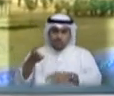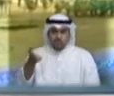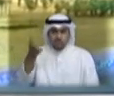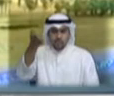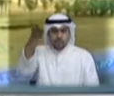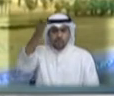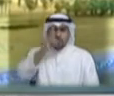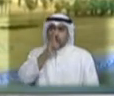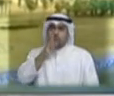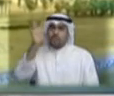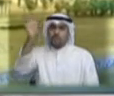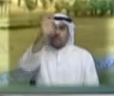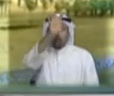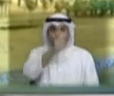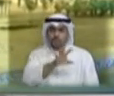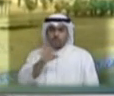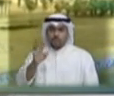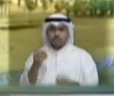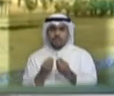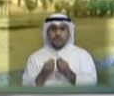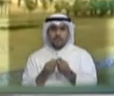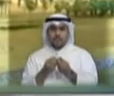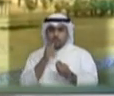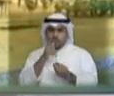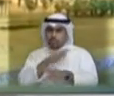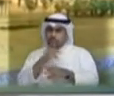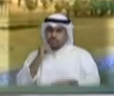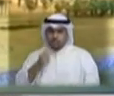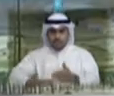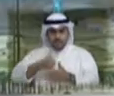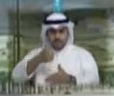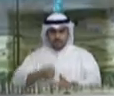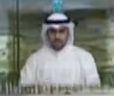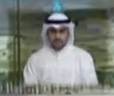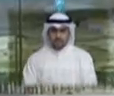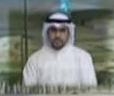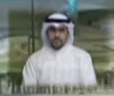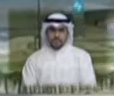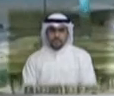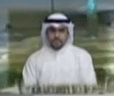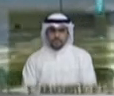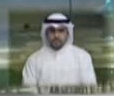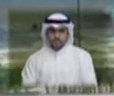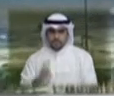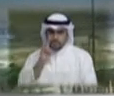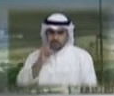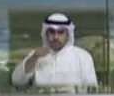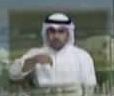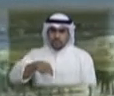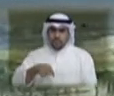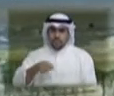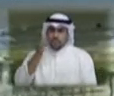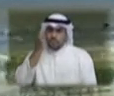وسط أوروبا، وأتمنى للجميع بالتوفيق. شكرا. هي وقفة تحتاج إلى